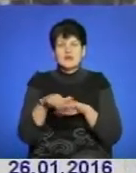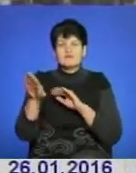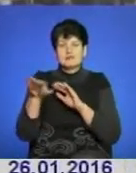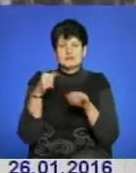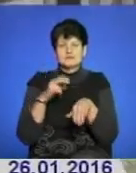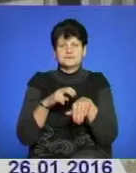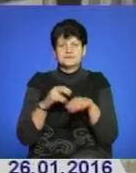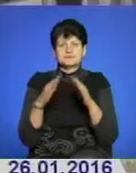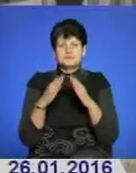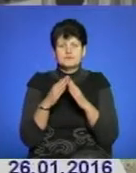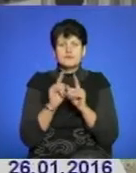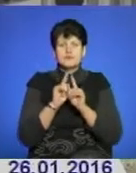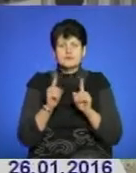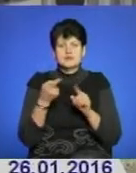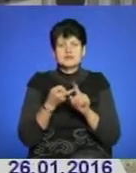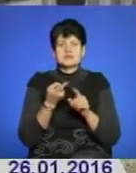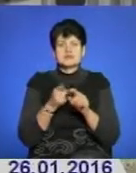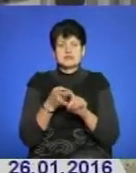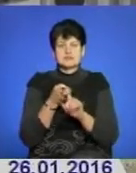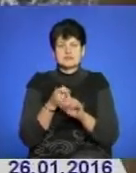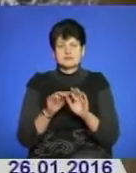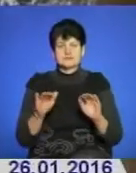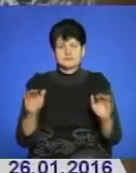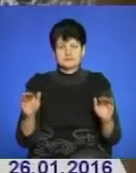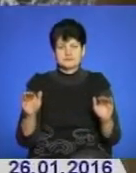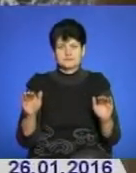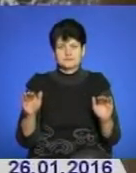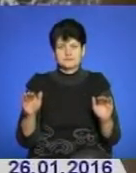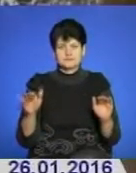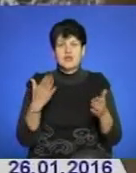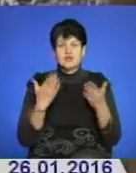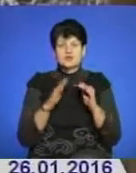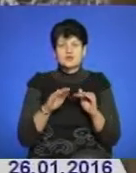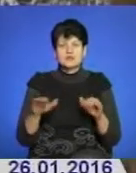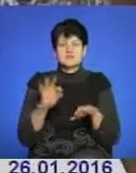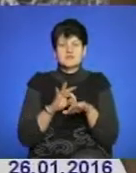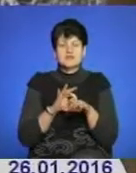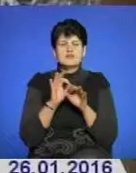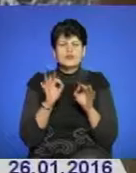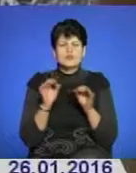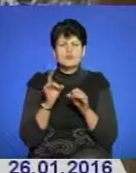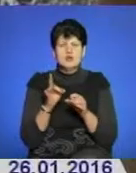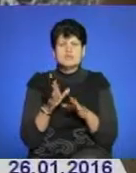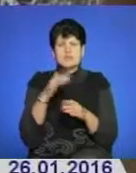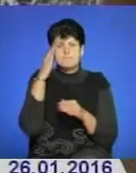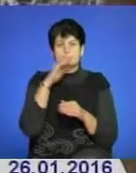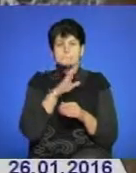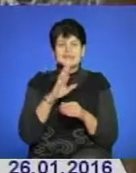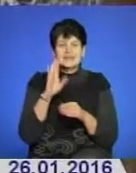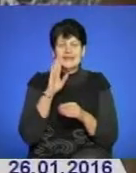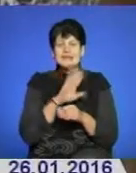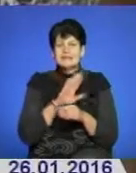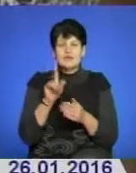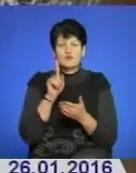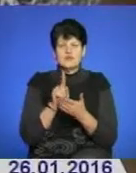лікаря додому. Особливо це стосується дітей. Якщо дітки захворіли, то ні в якому разі батьки не